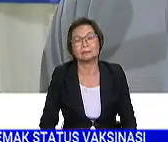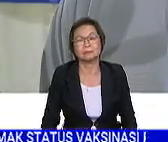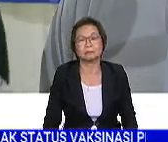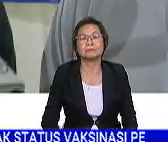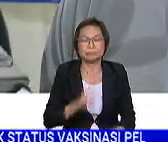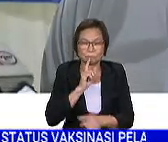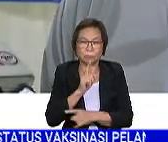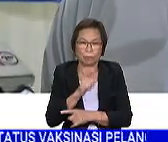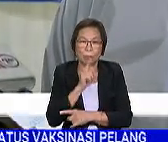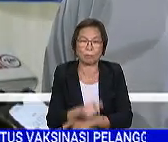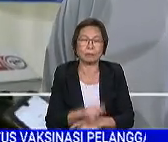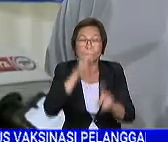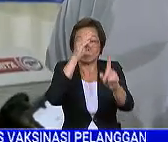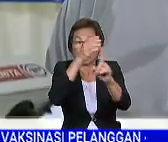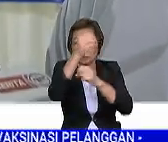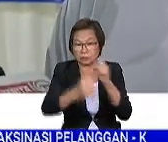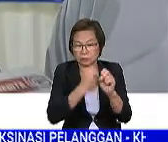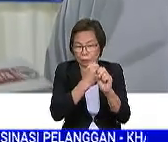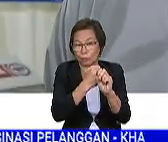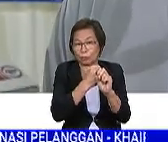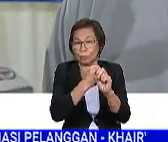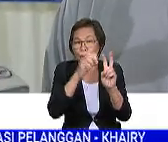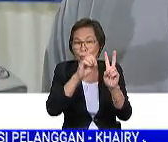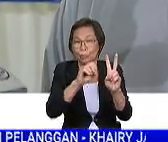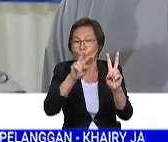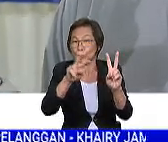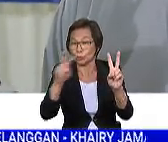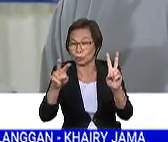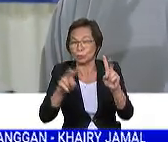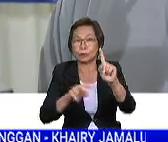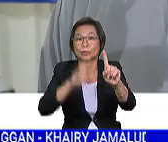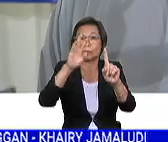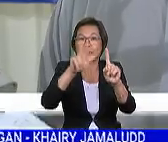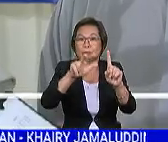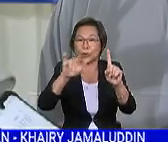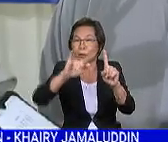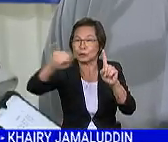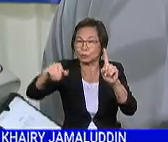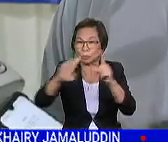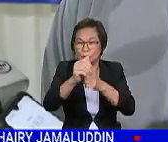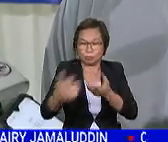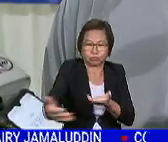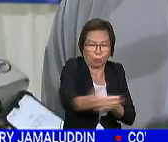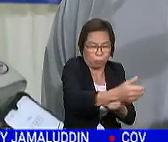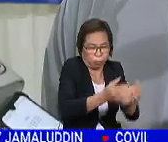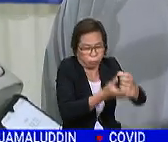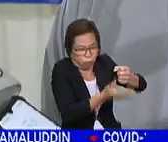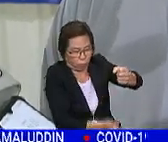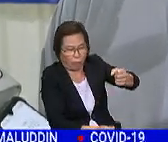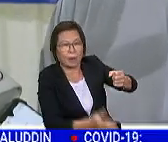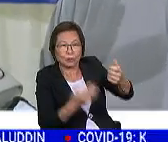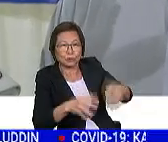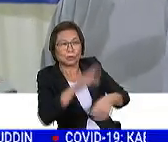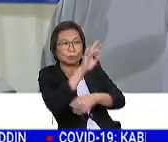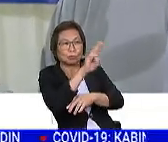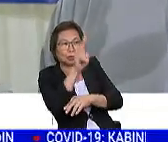Ya, sudah pasti. Target kita tahun ini 136 juta dan kita telah mencapai lebih kurang